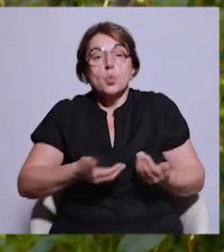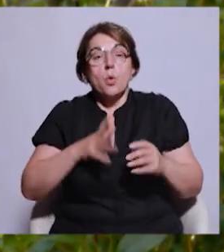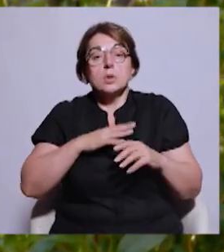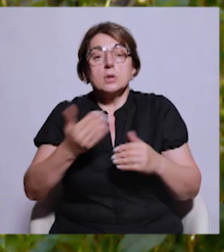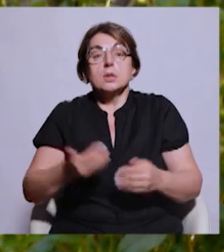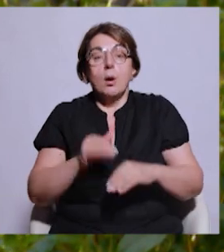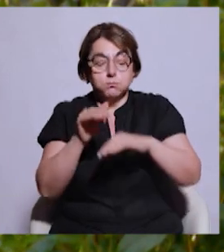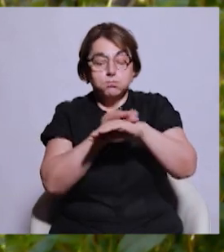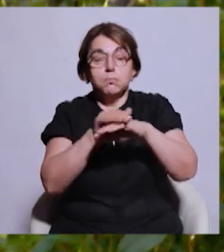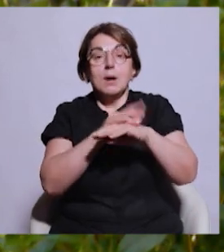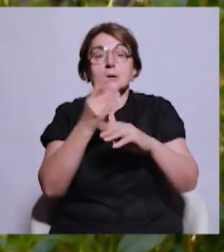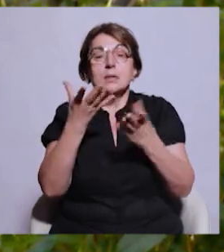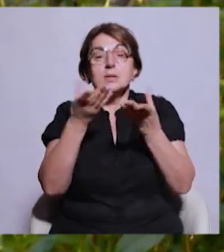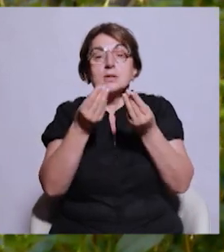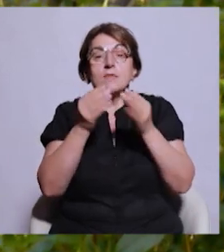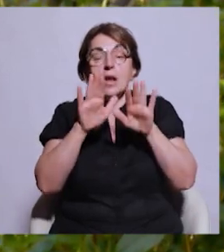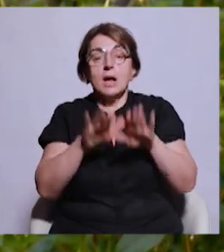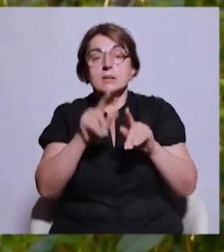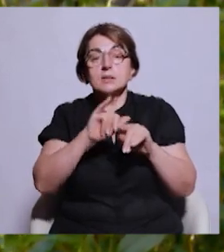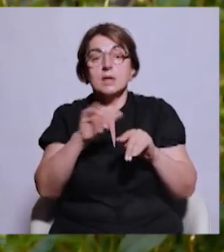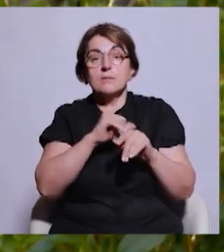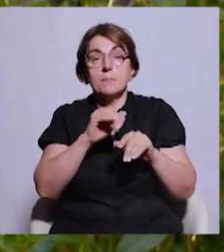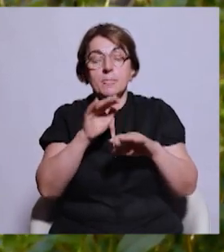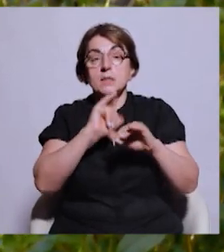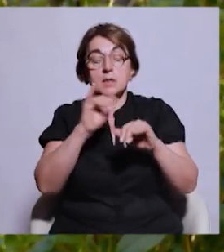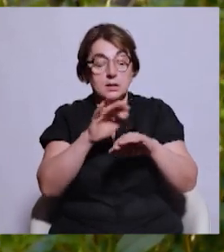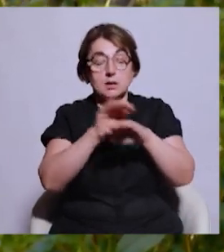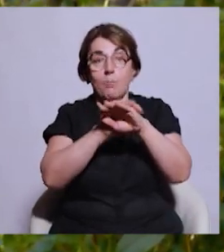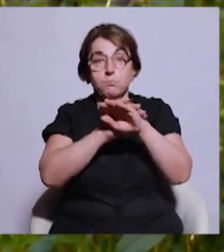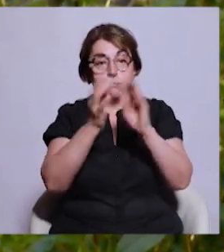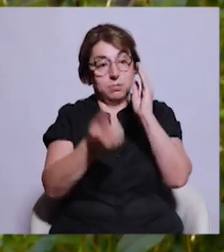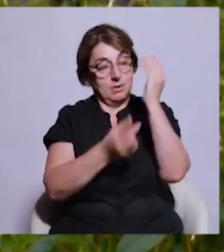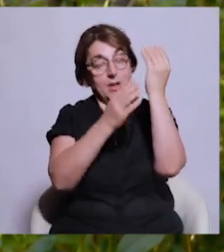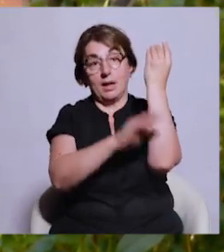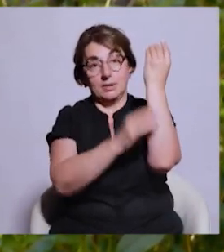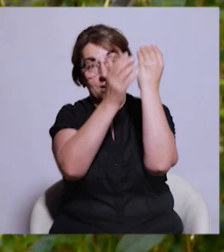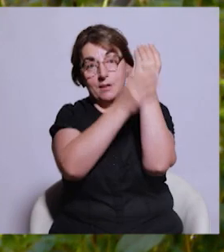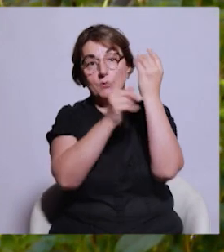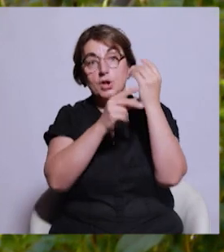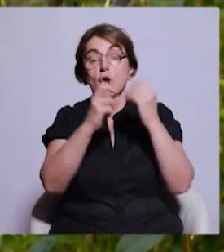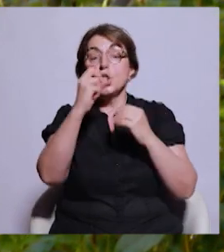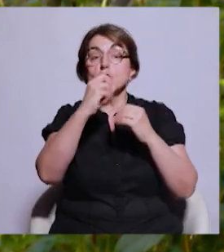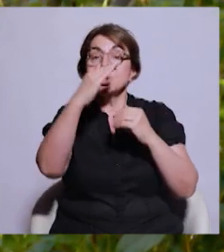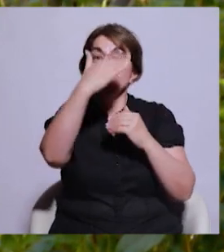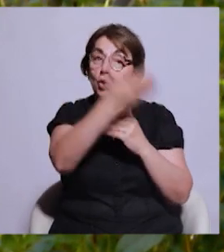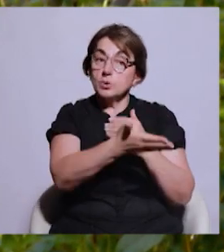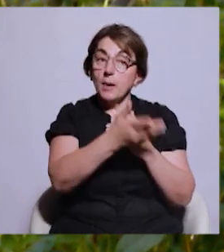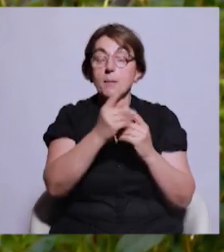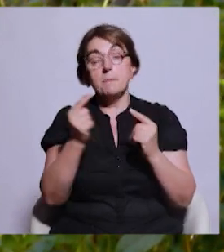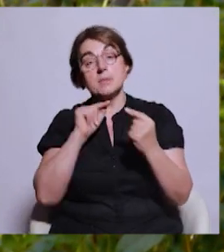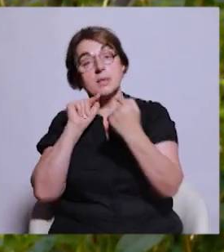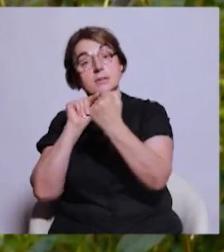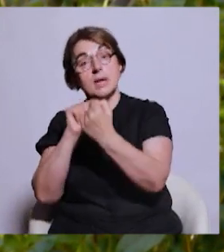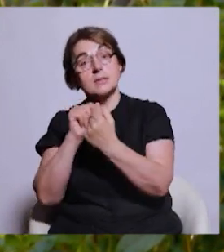საცხოვრებლად ირჩევს ნესტიან მხარეს, ანუ სადაც ხავს აღმოვაჩენთ, ეს არის ჩრდილოეთი მხარე, ხოლო